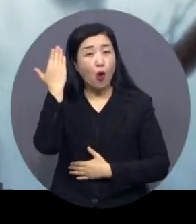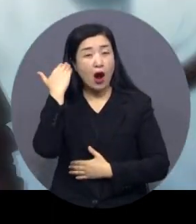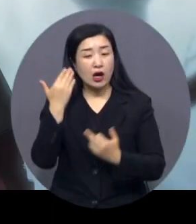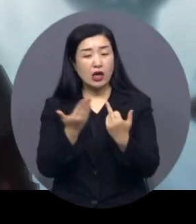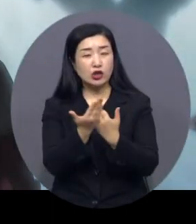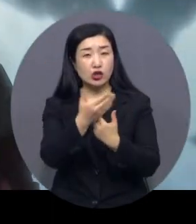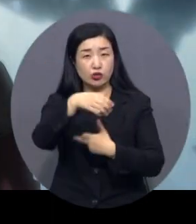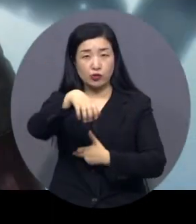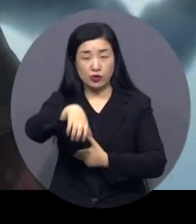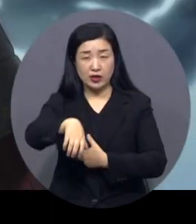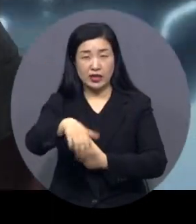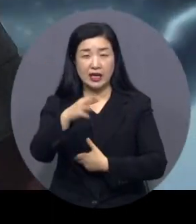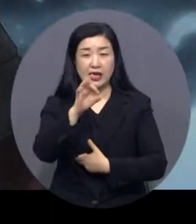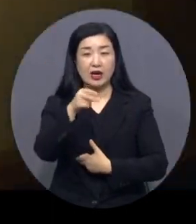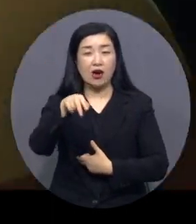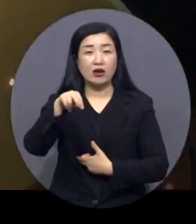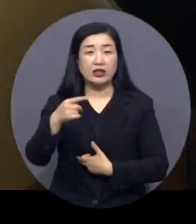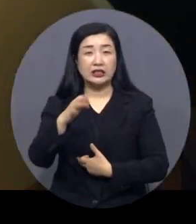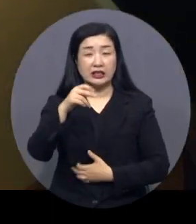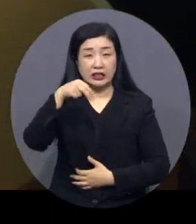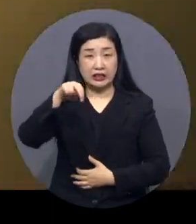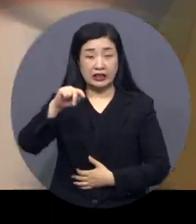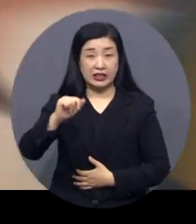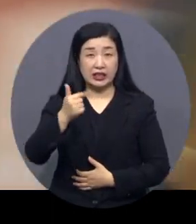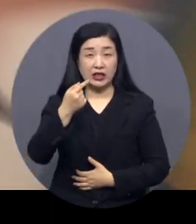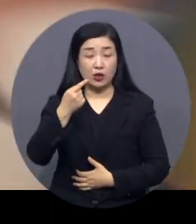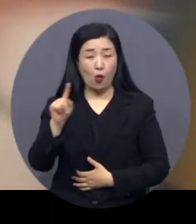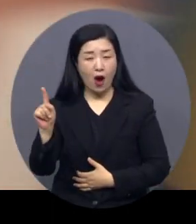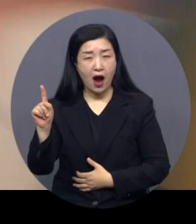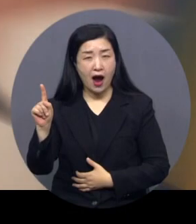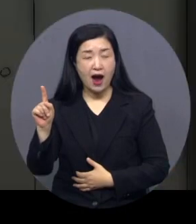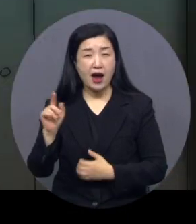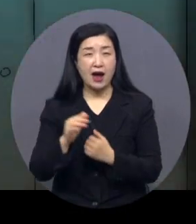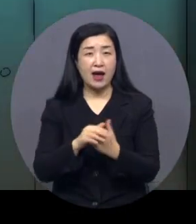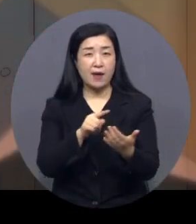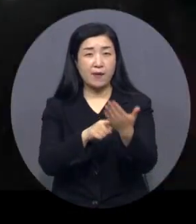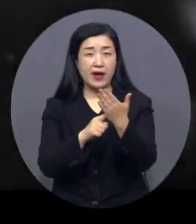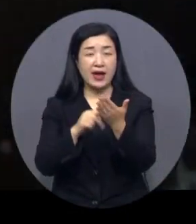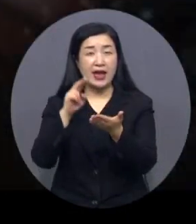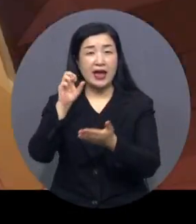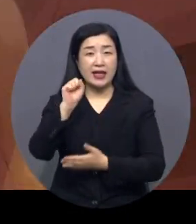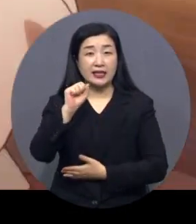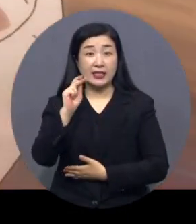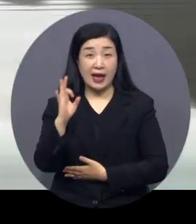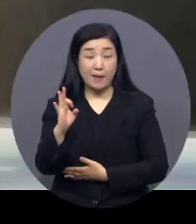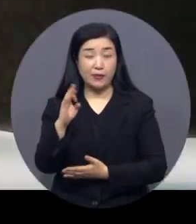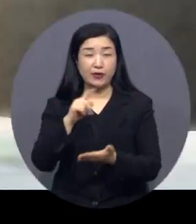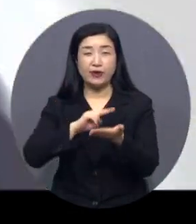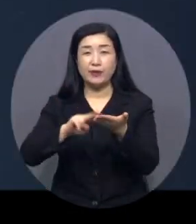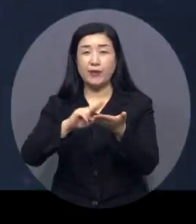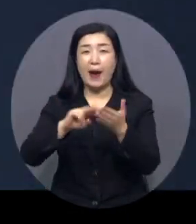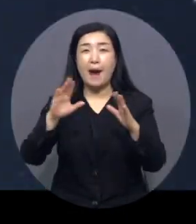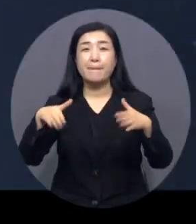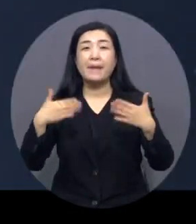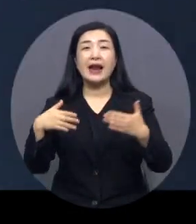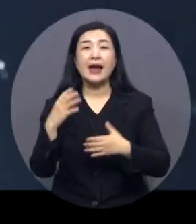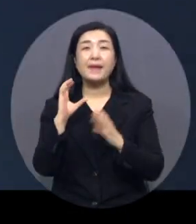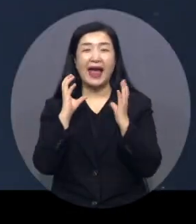배경으로 바람의 신 영등 신화와 도라르망의 기원을 담은 이야기 SF 애니메이션 거신 바람의